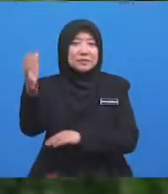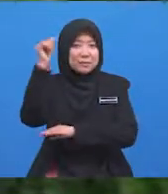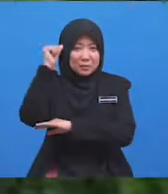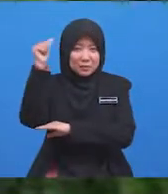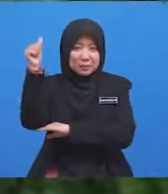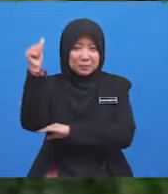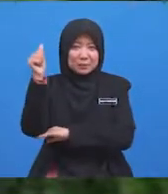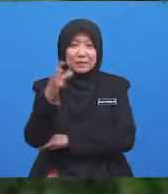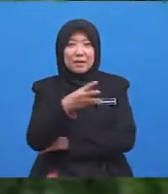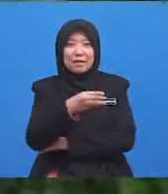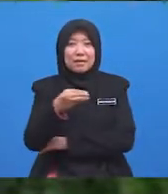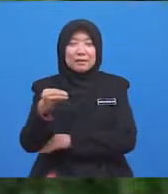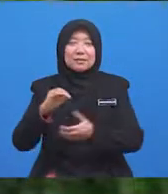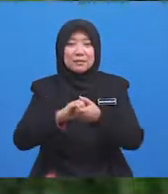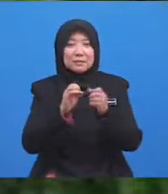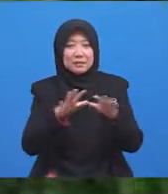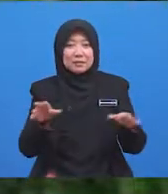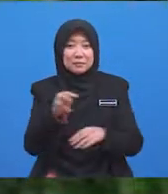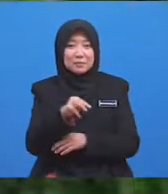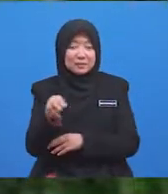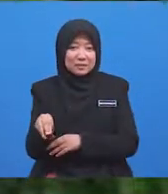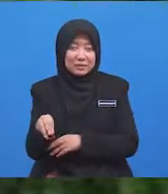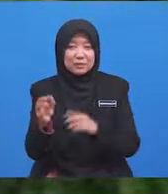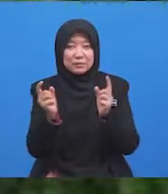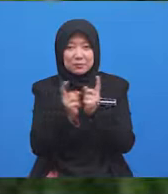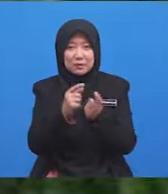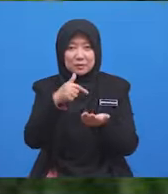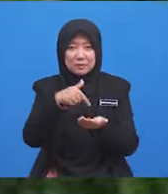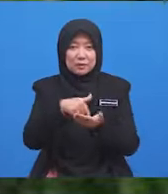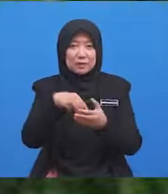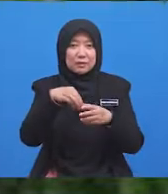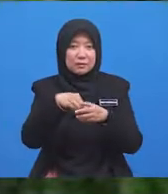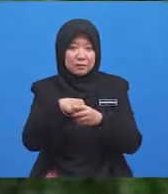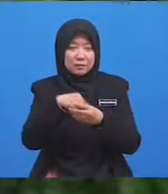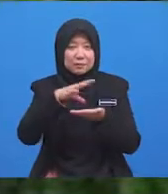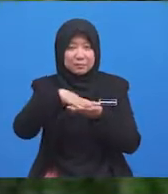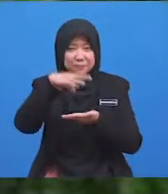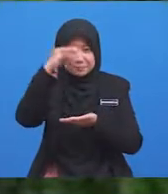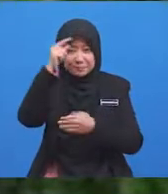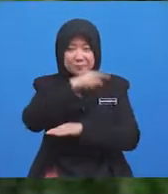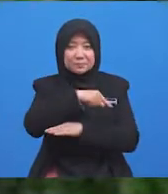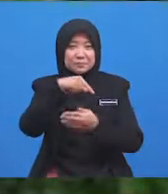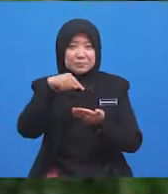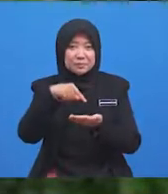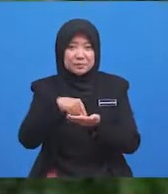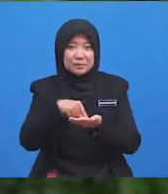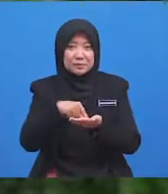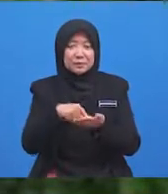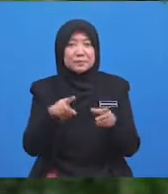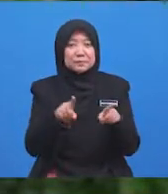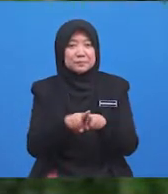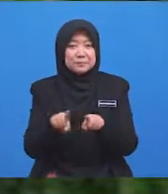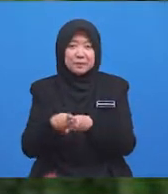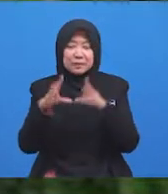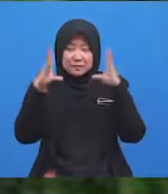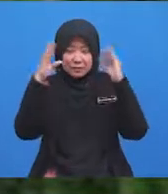assalamualaikum dan selamat sejahtera brigmore bersyukur kita kembali dalam sesi pembelajaran hari ini bersama saya